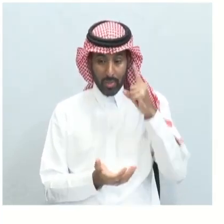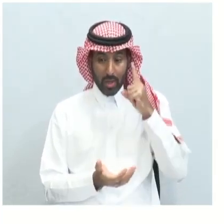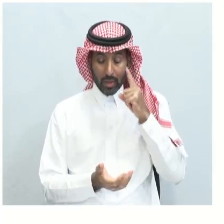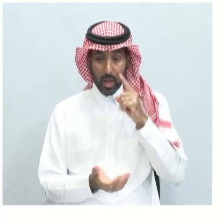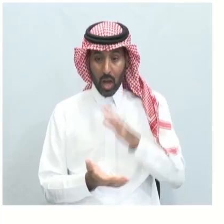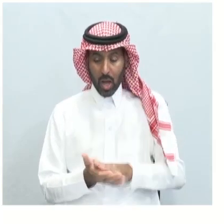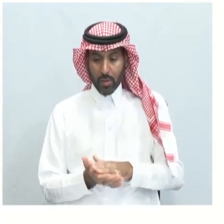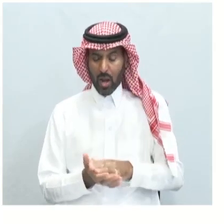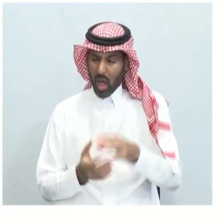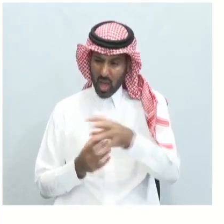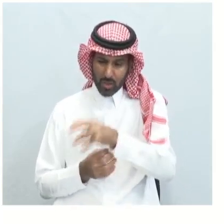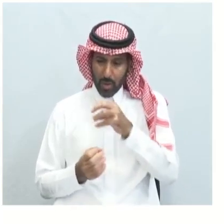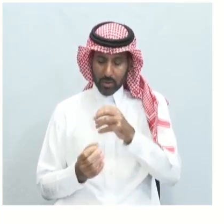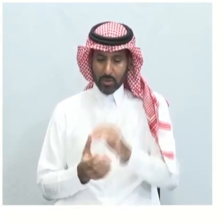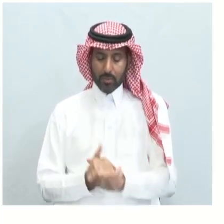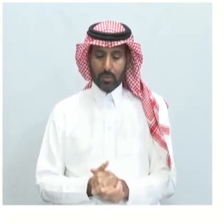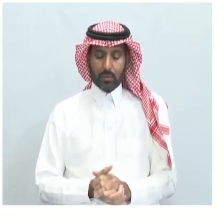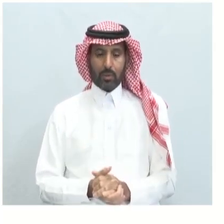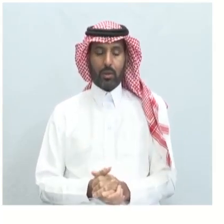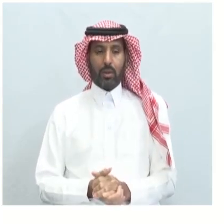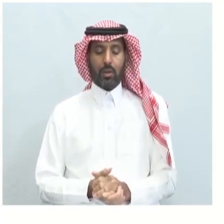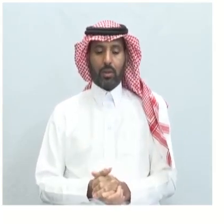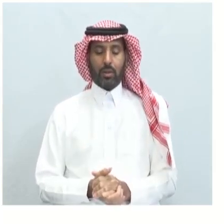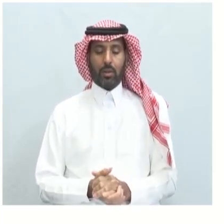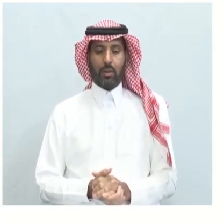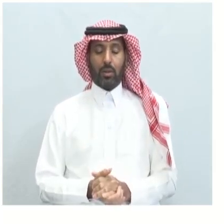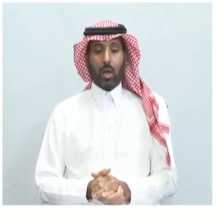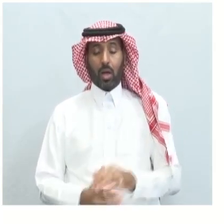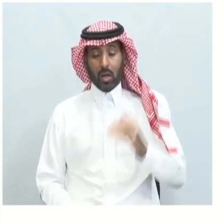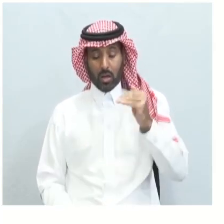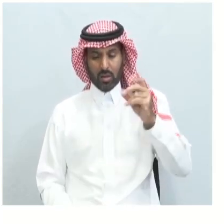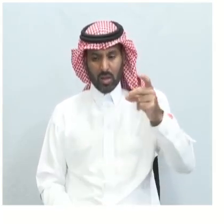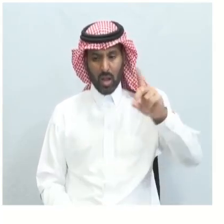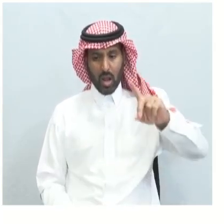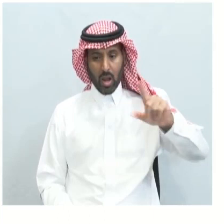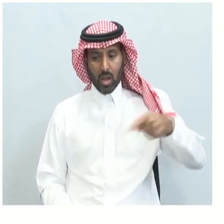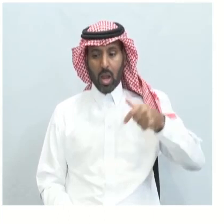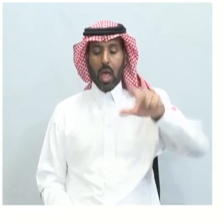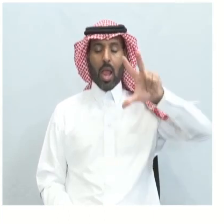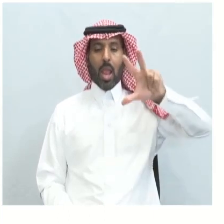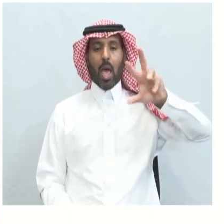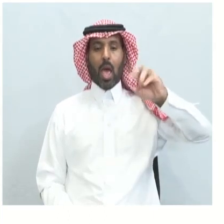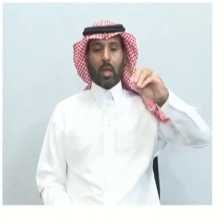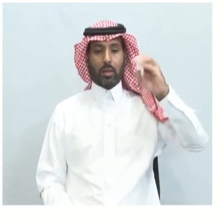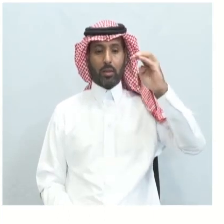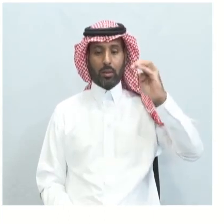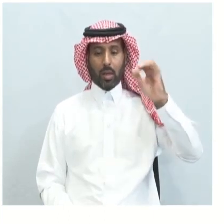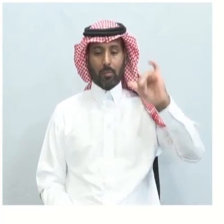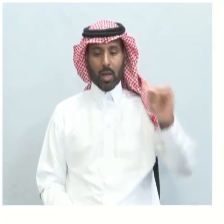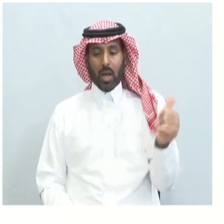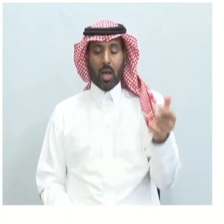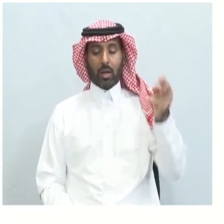لخطر الهجمات البرانيه التي يمكن ان تعطل الخدمات او تلحق الضرر